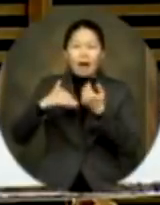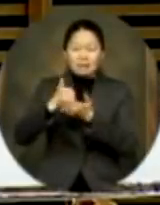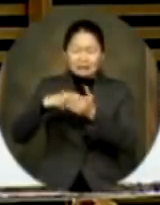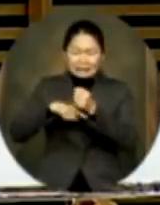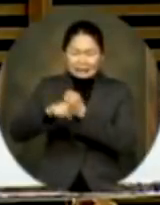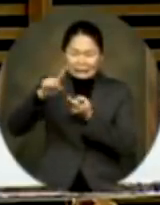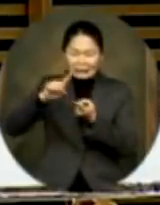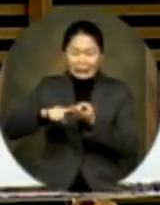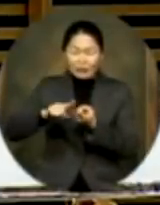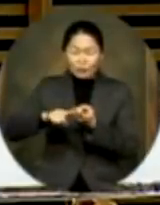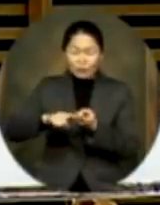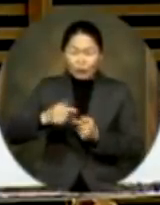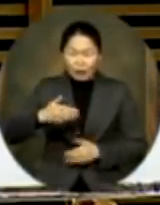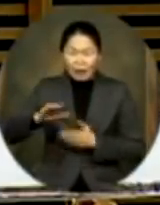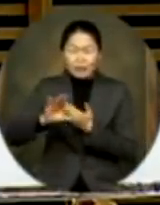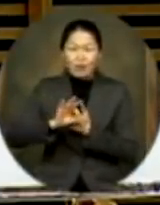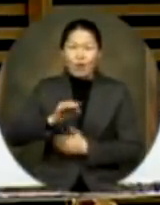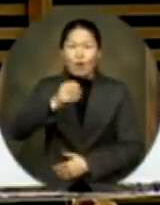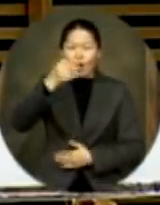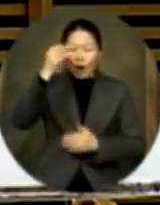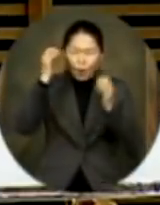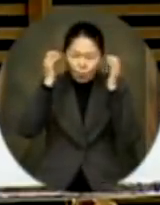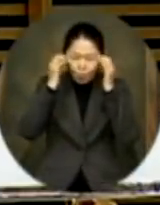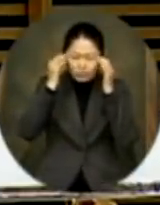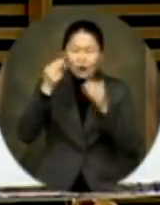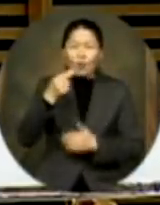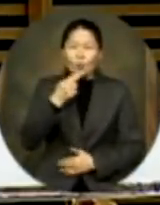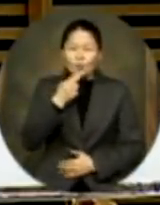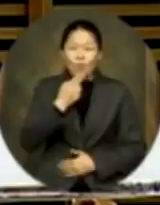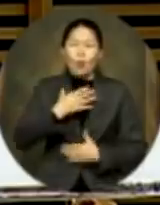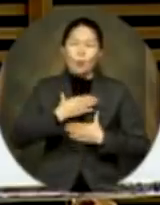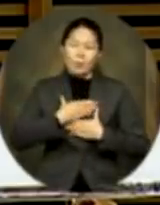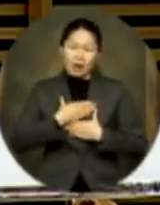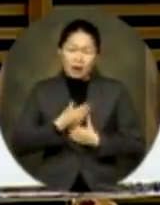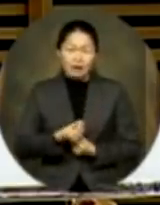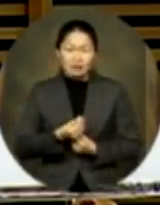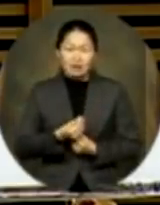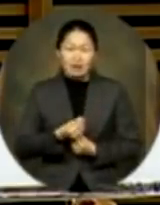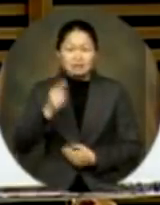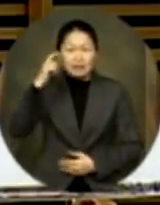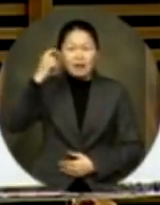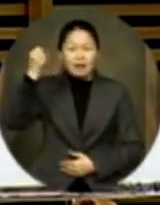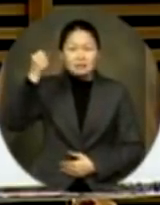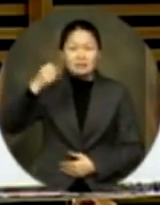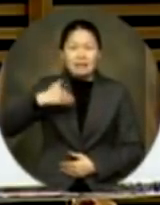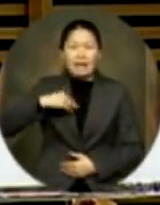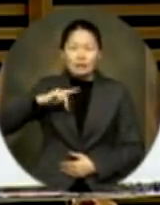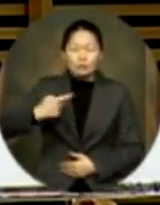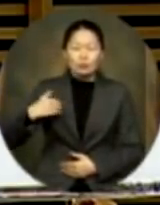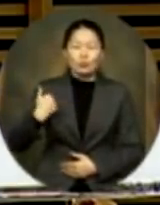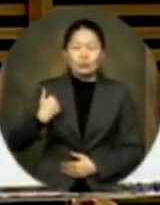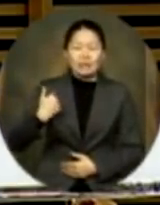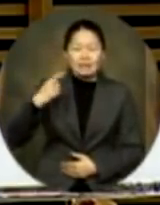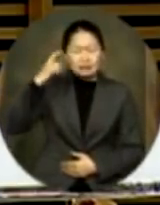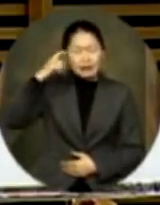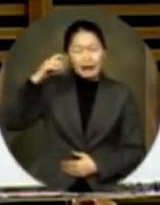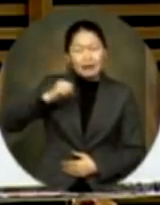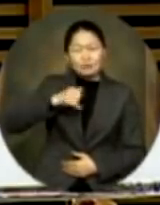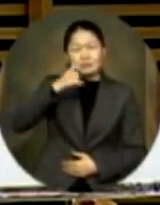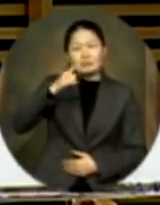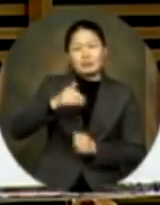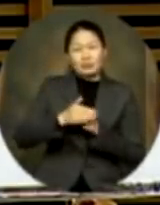가면 고생도 안하고 그저 변할 것이다 그런 생각을 나도 모르게 가지고 있었기 때문이죠